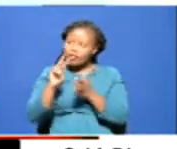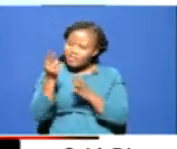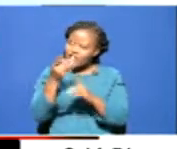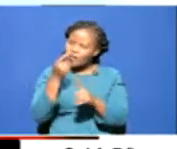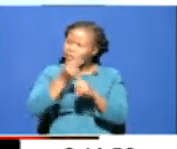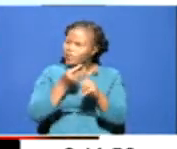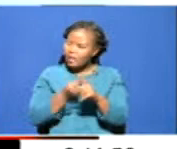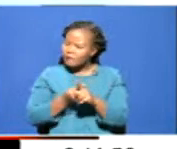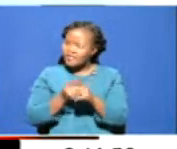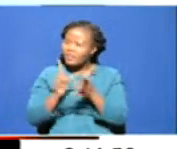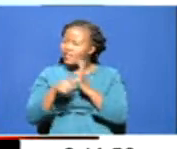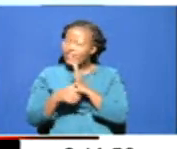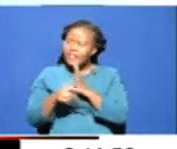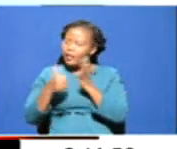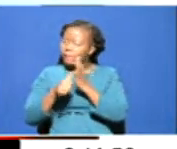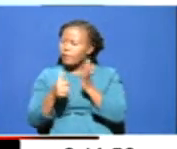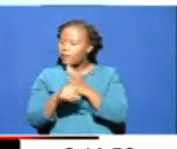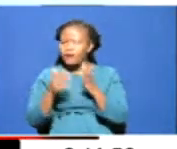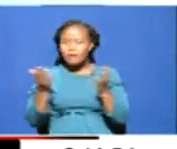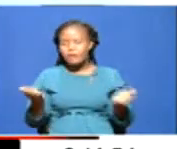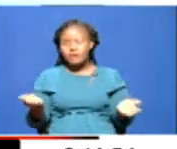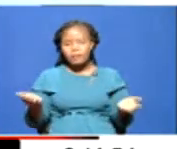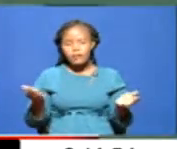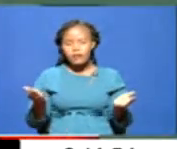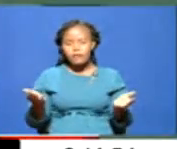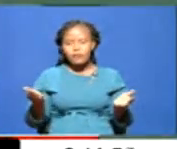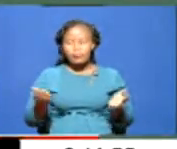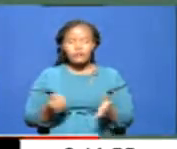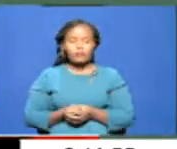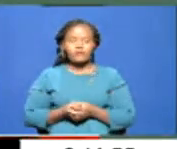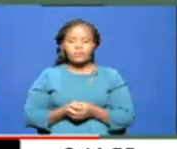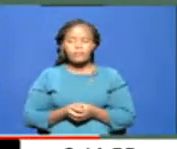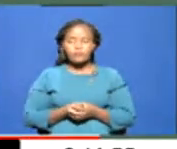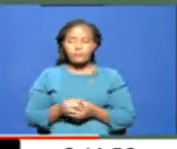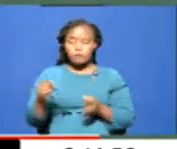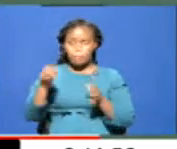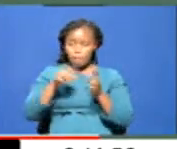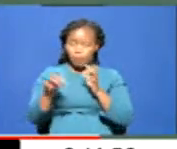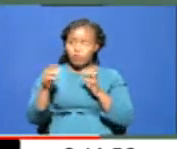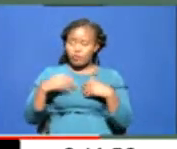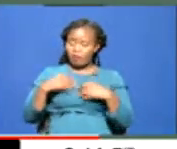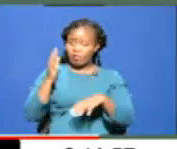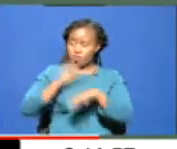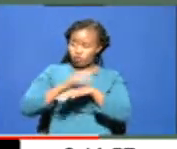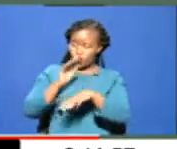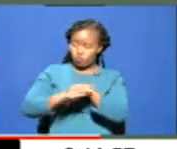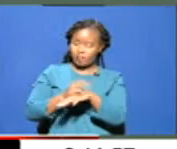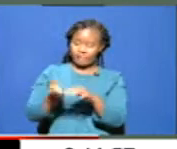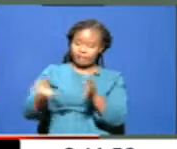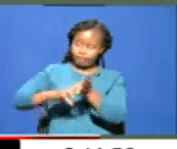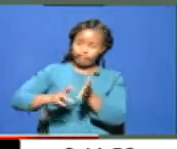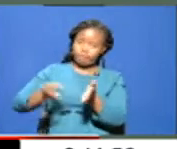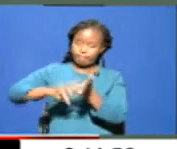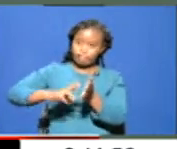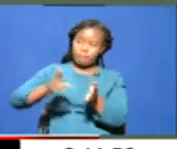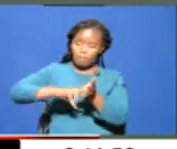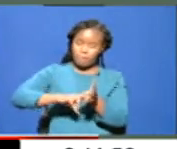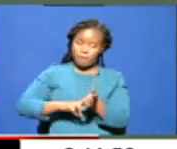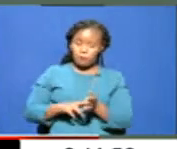huyo mbaya ama ni wewe uko na kashida? Tumefanya kazi mzuri sana ya registration. Kama hii nyumba ya